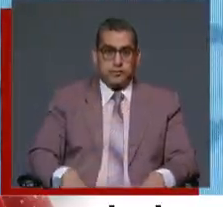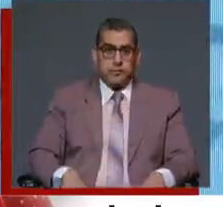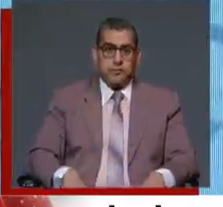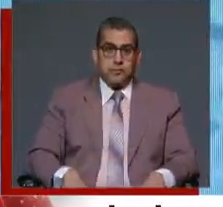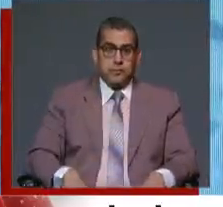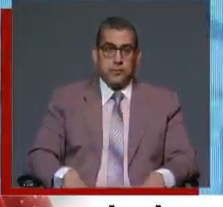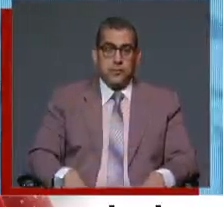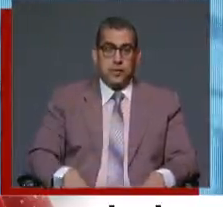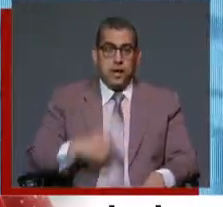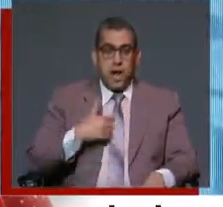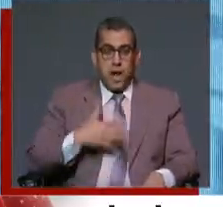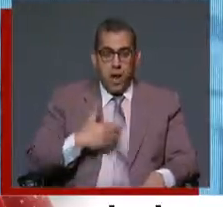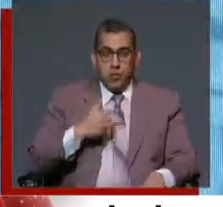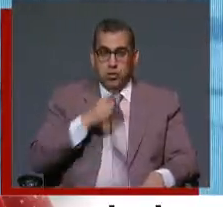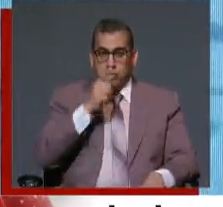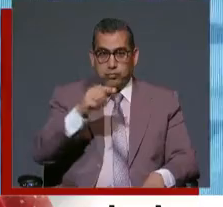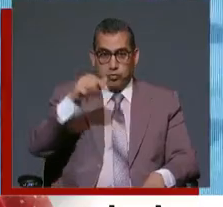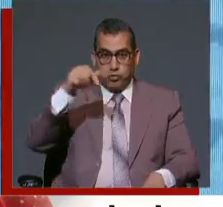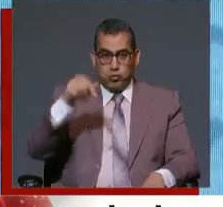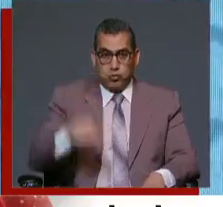أود الآن أن